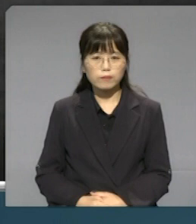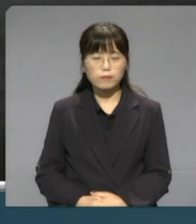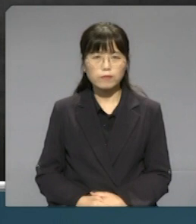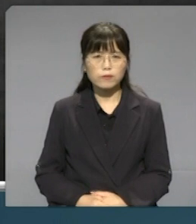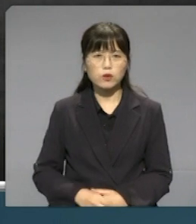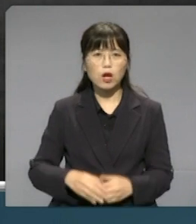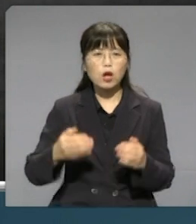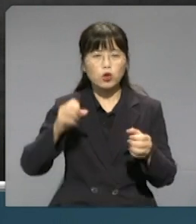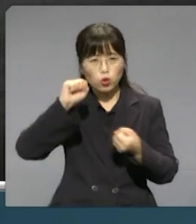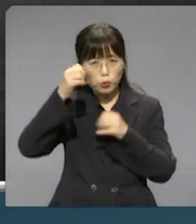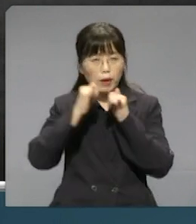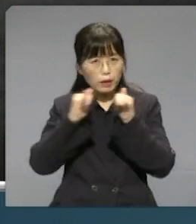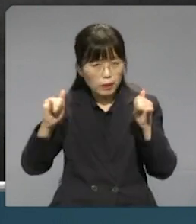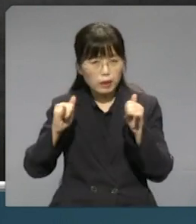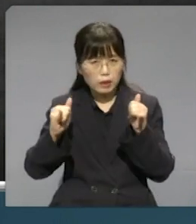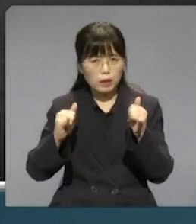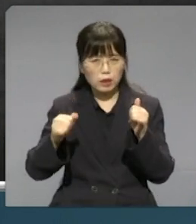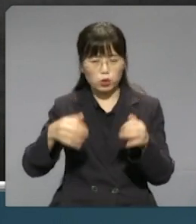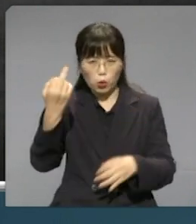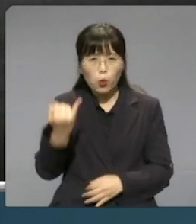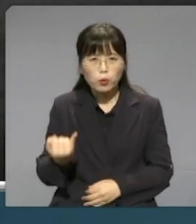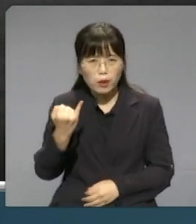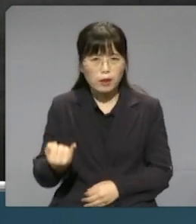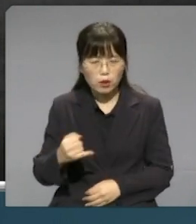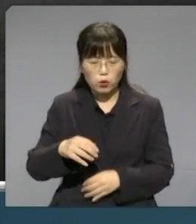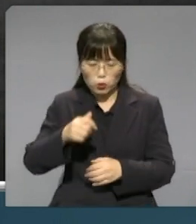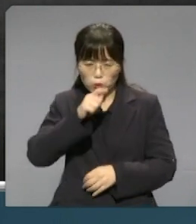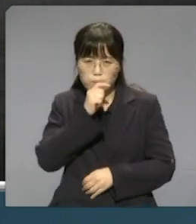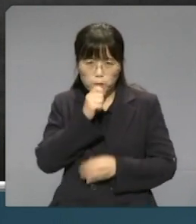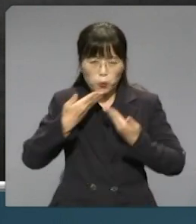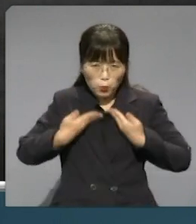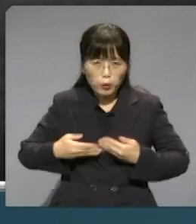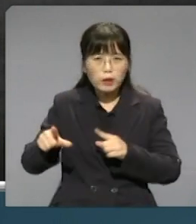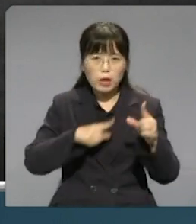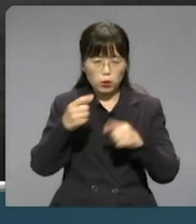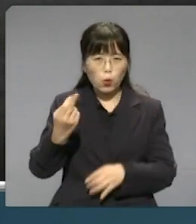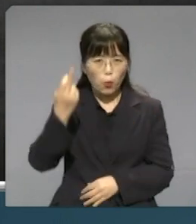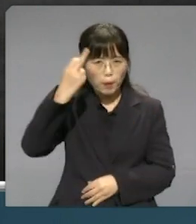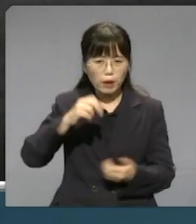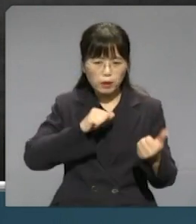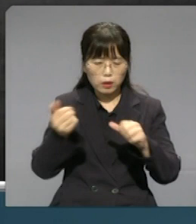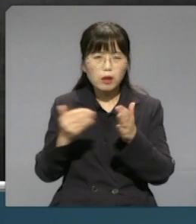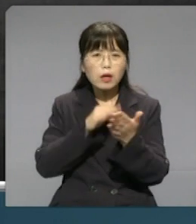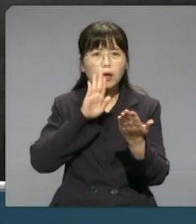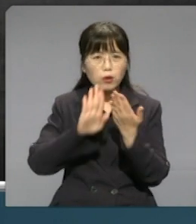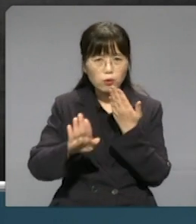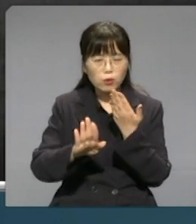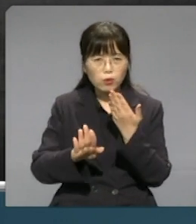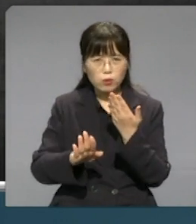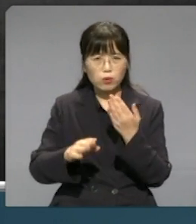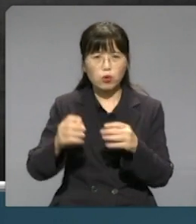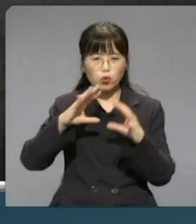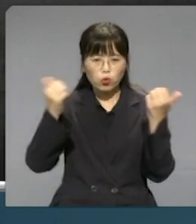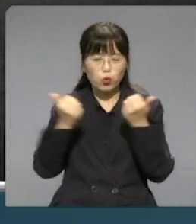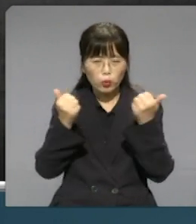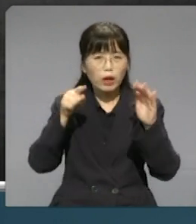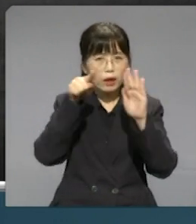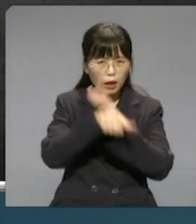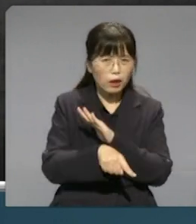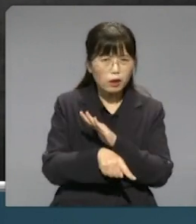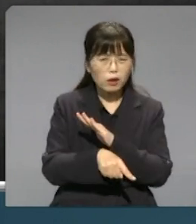혹여나 유명인 동생에게 누가 될까 조심스럽게 살아온 오빠가 동생의 사후 가슴 아픈 가족사를 들고 국회를